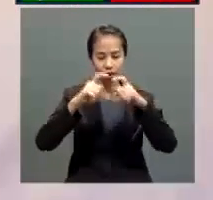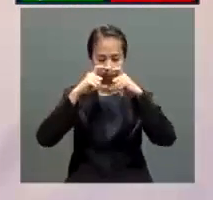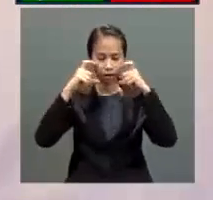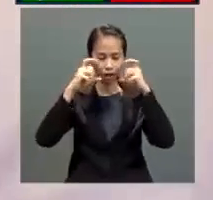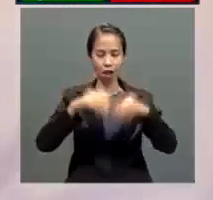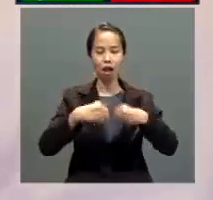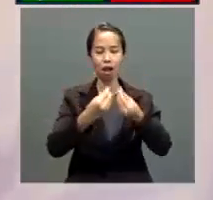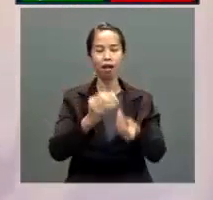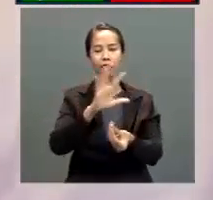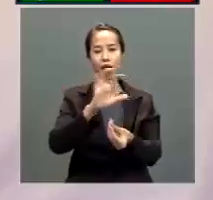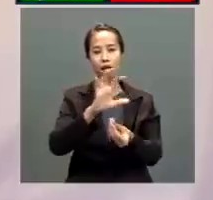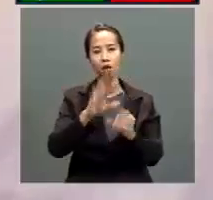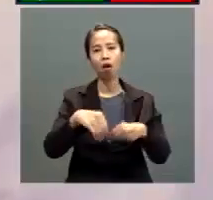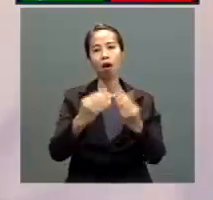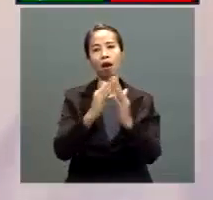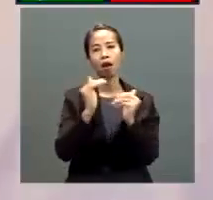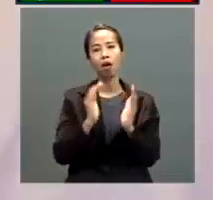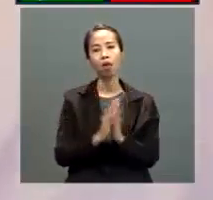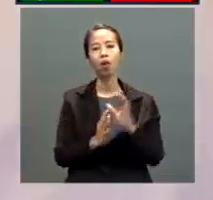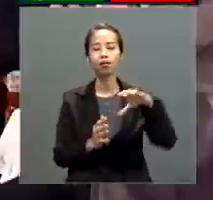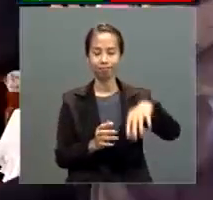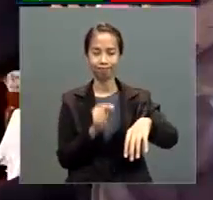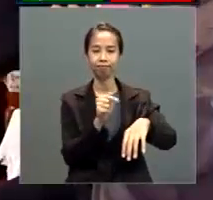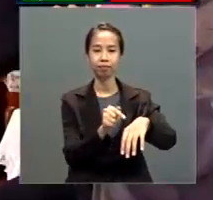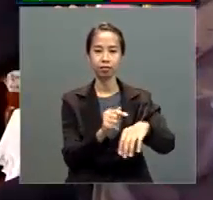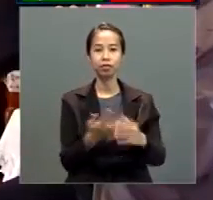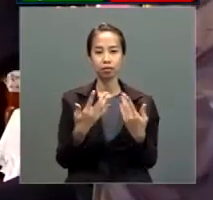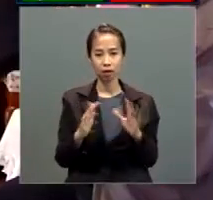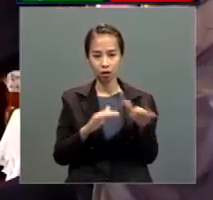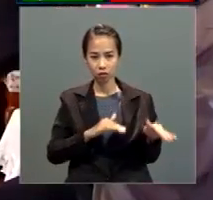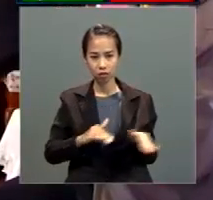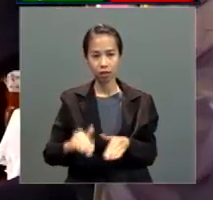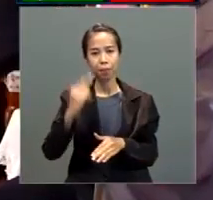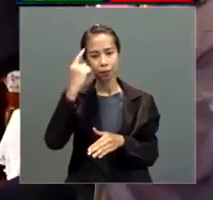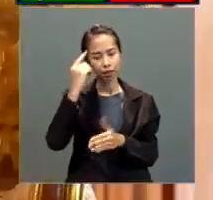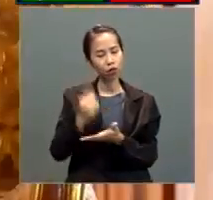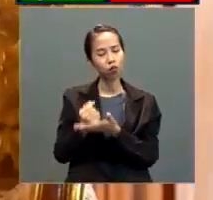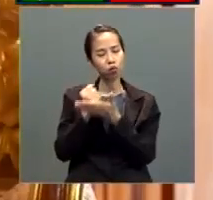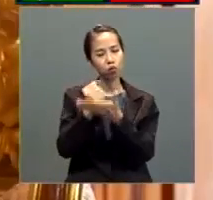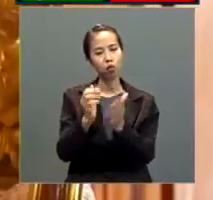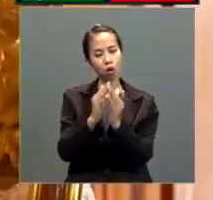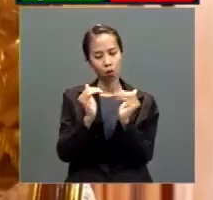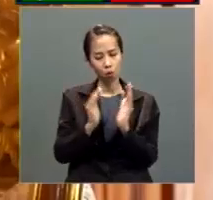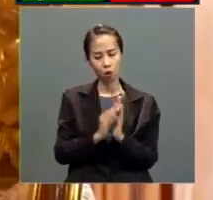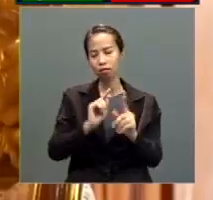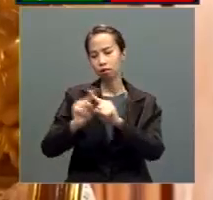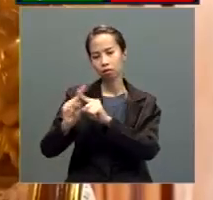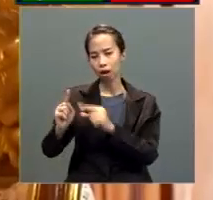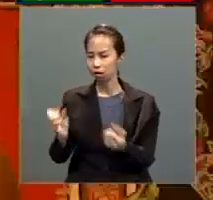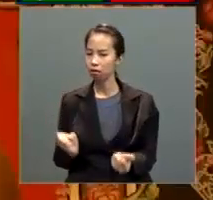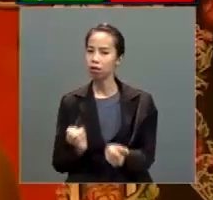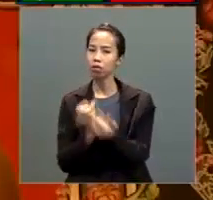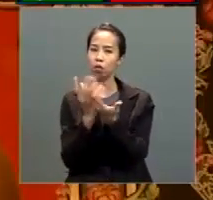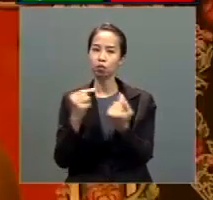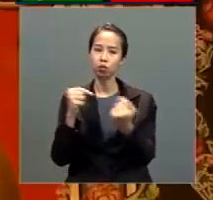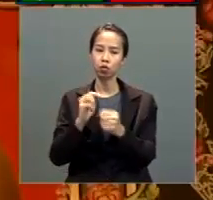ให้กับวัดโมลีโลกยารามราชวรวิหารพร้อมเตรียมแผนเข้าช่วยเหลือวัดในกรุงเทพมหานครที่ได้รับผลกระทบจากการ